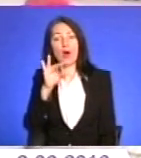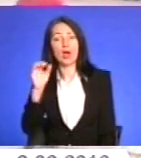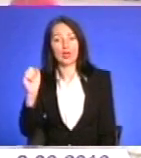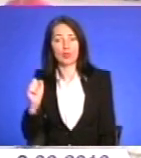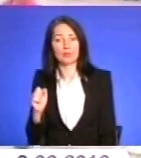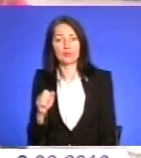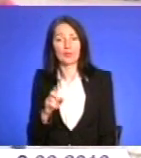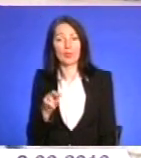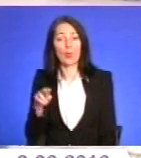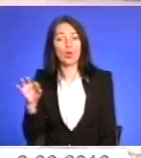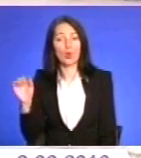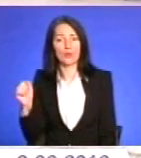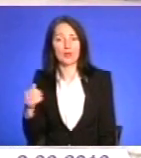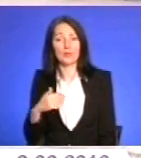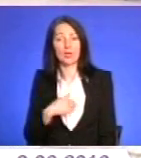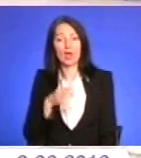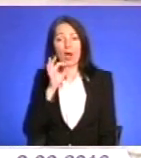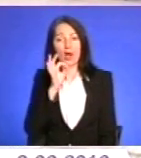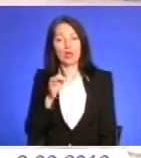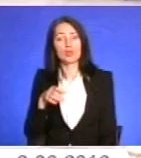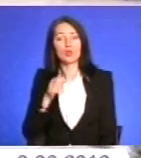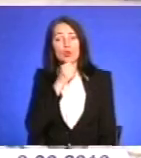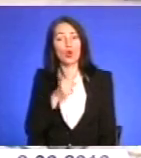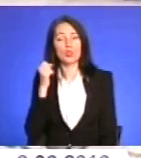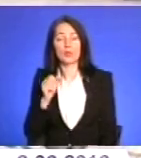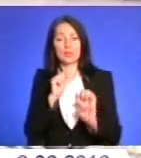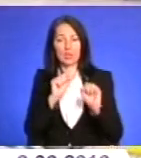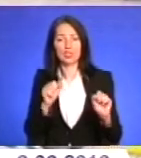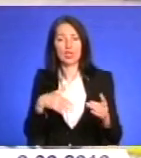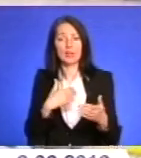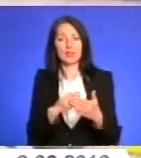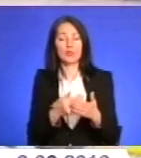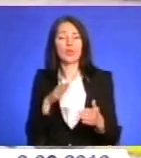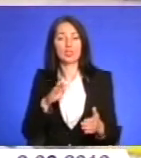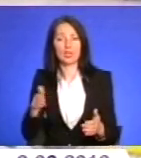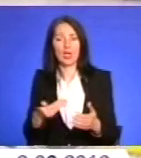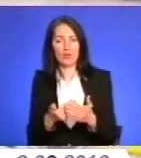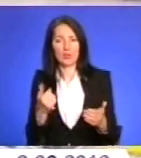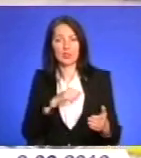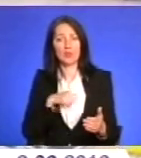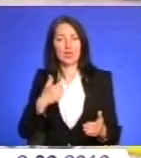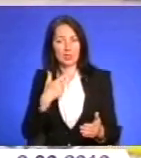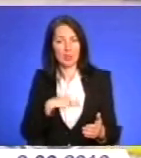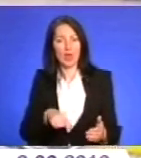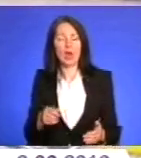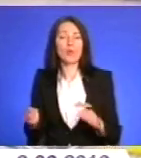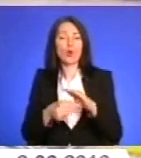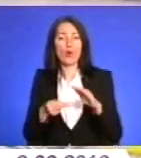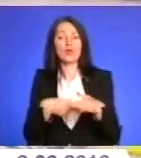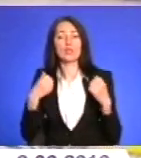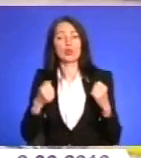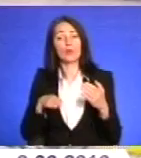дорослих захищати в першу чергу своїх дітей від самих себе і пропагувати здоровий спосіб